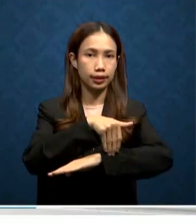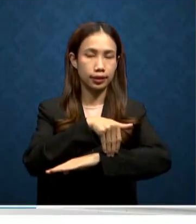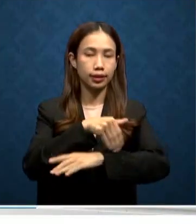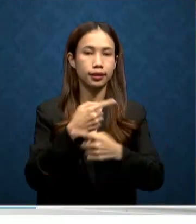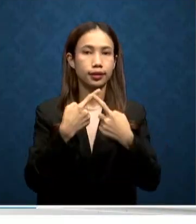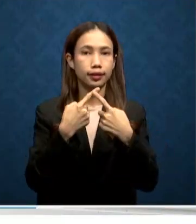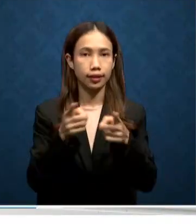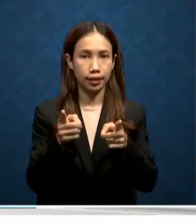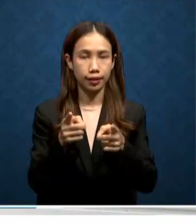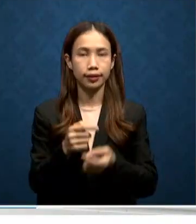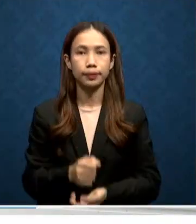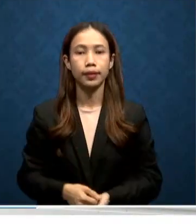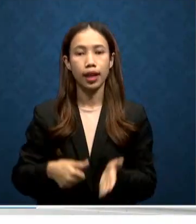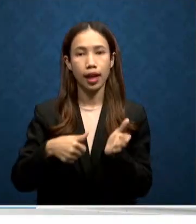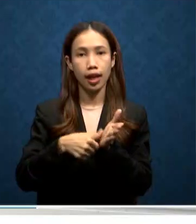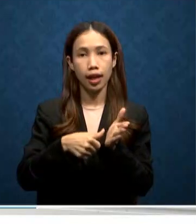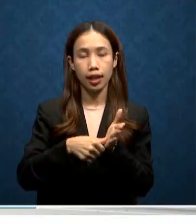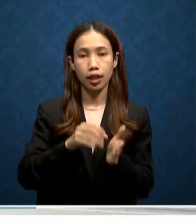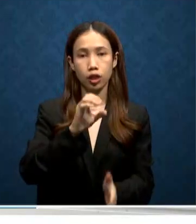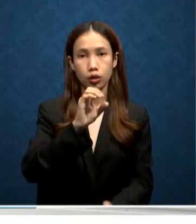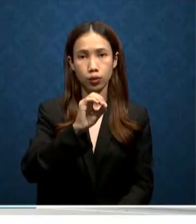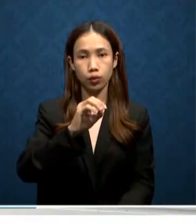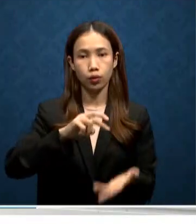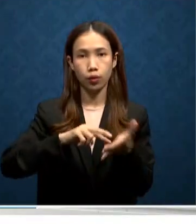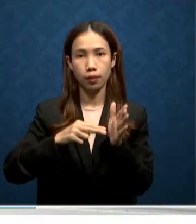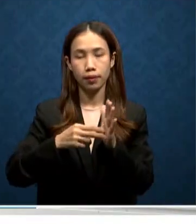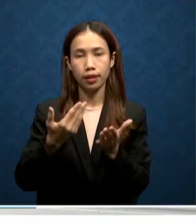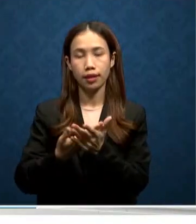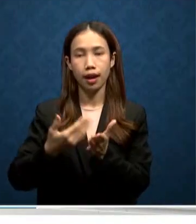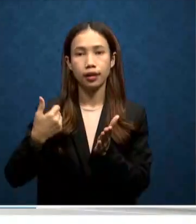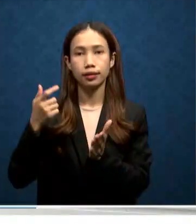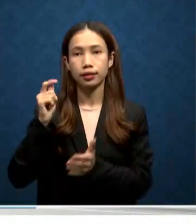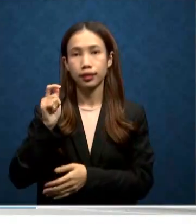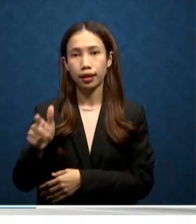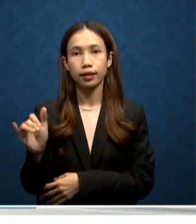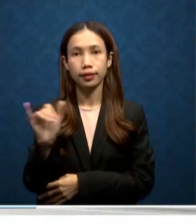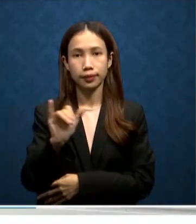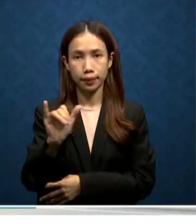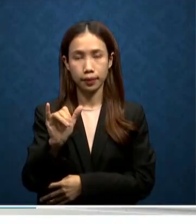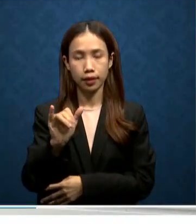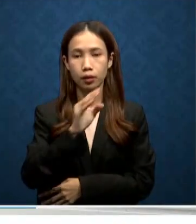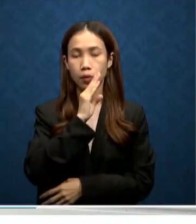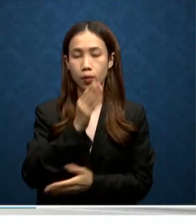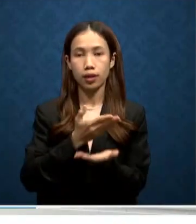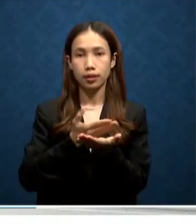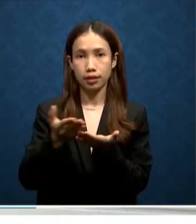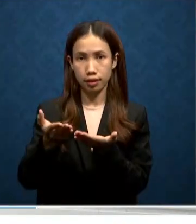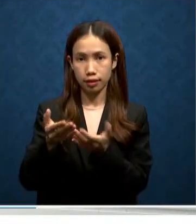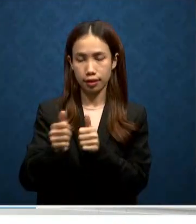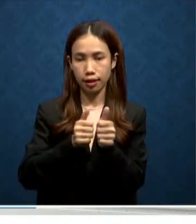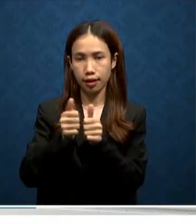ก็คือหนี้จะศูยคืหนี้ยังไม่จ่ายเงินพอประมูลเสร็จนะครับมีระยะ